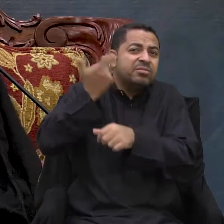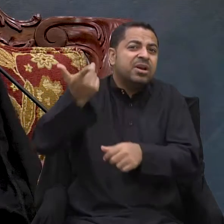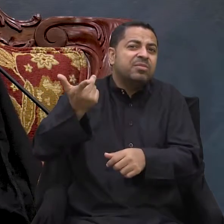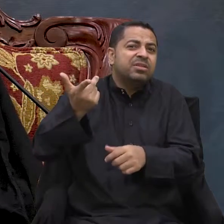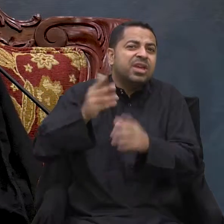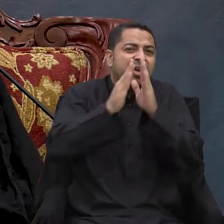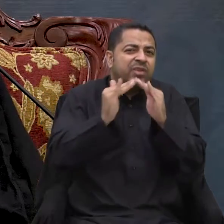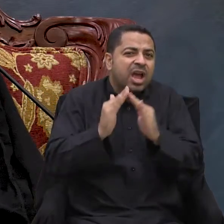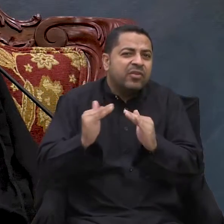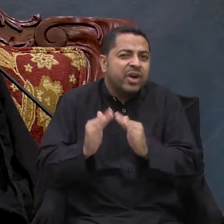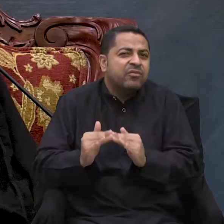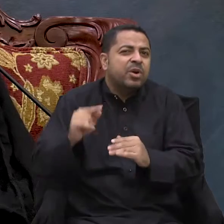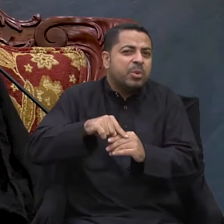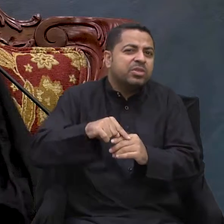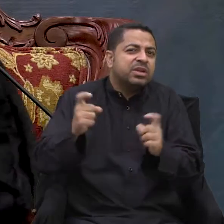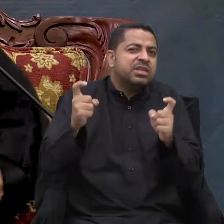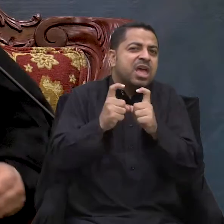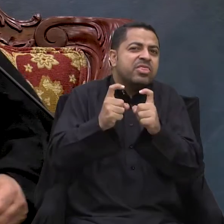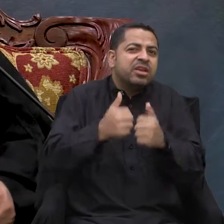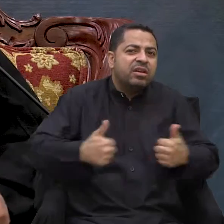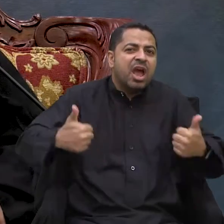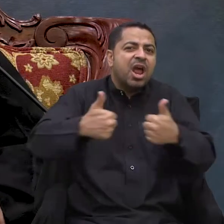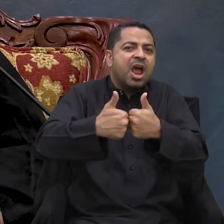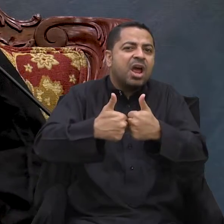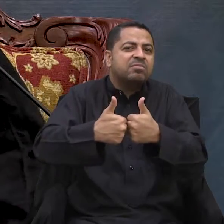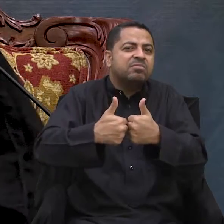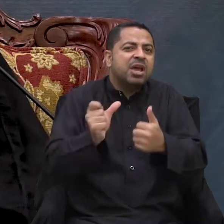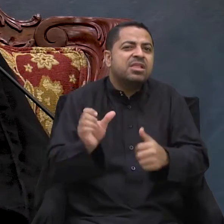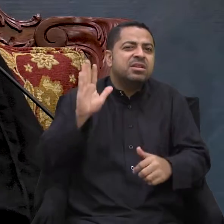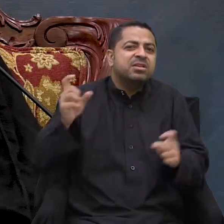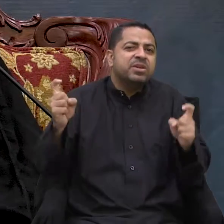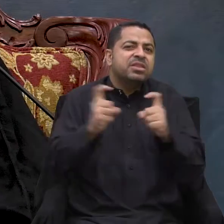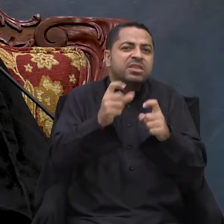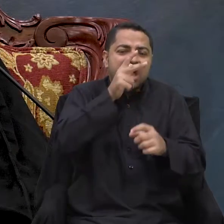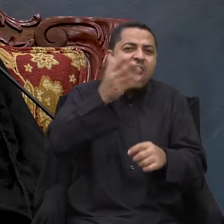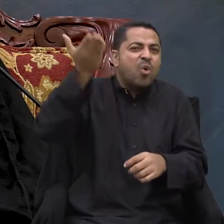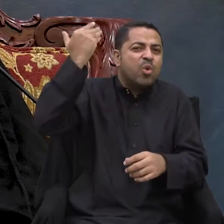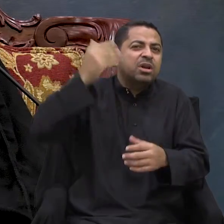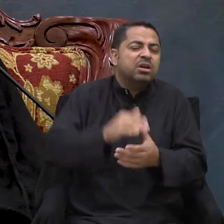الأيوبيون المخالفون لأهل البيت عليهم السلام